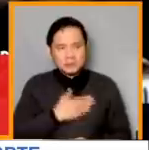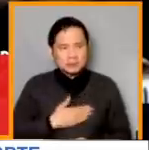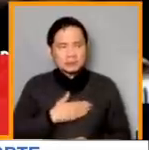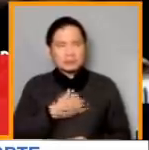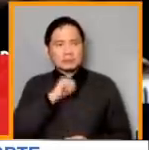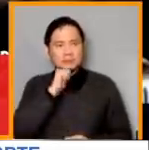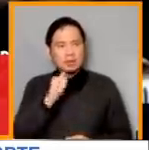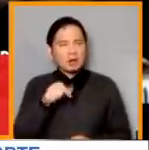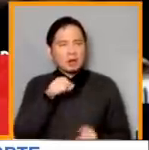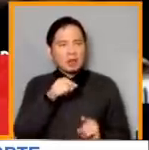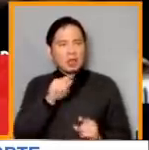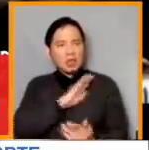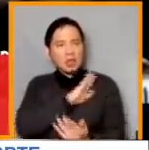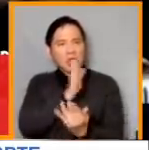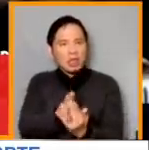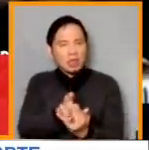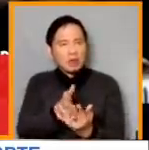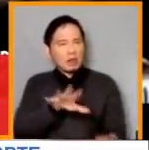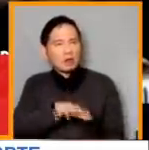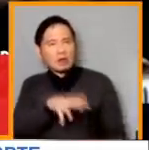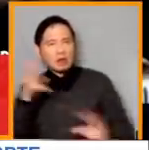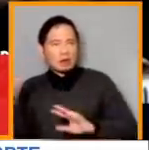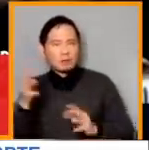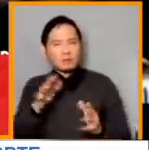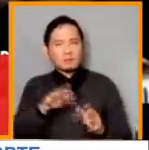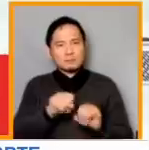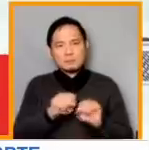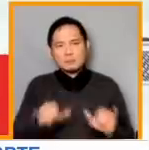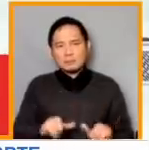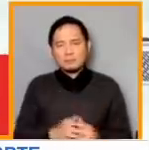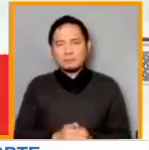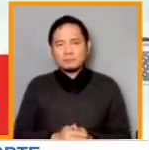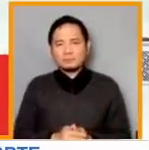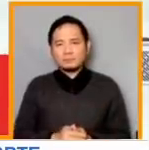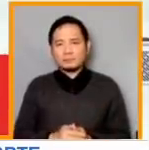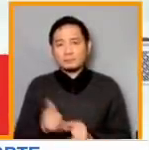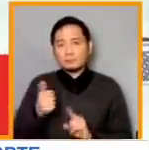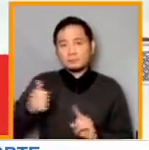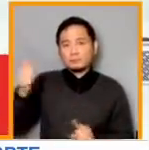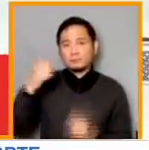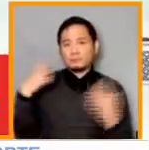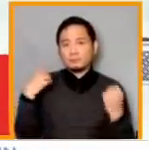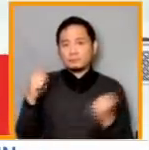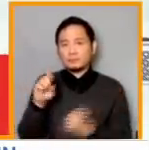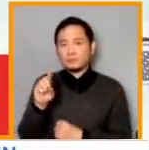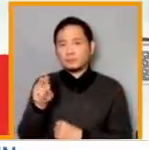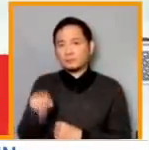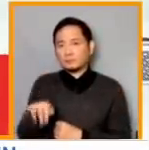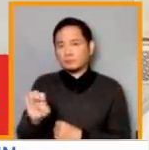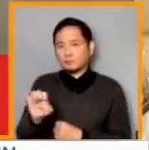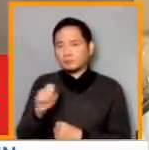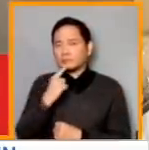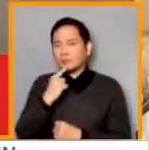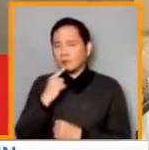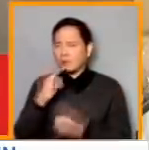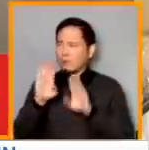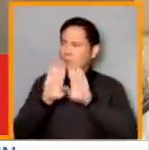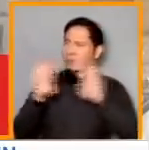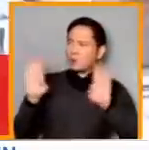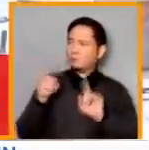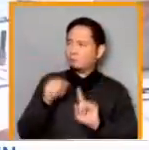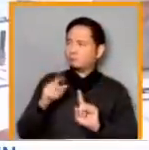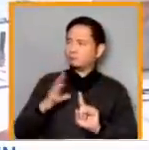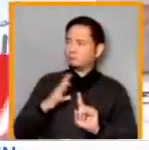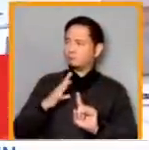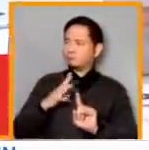program. Sinabi naman ni Health Secretary Francisco Duque III na bukas sila sakaling gawing mandatory ng Kongreso ang pagpapabakuna